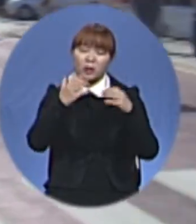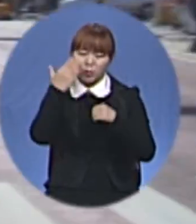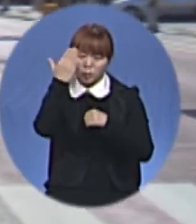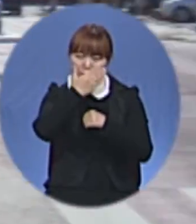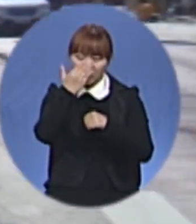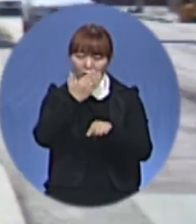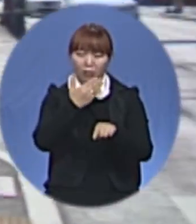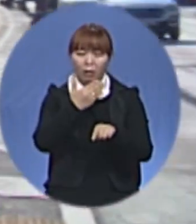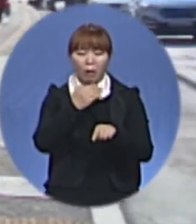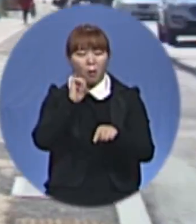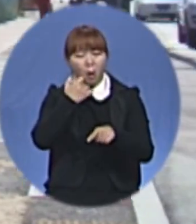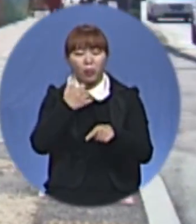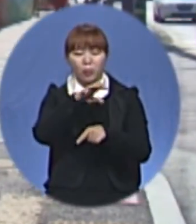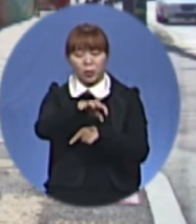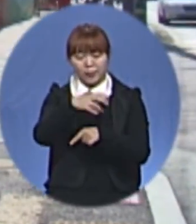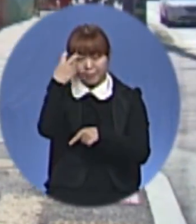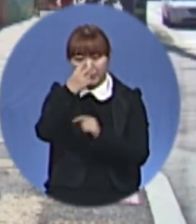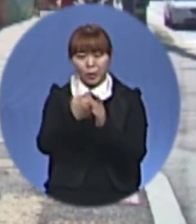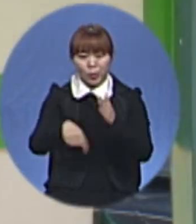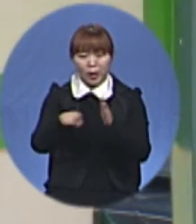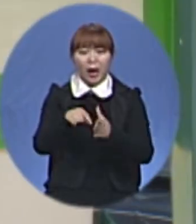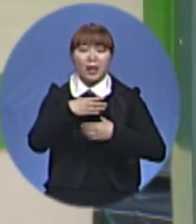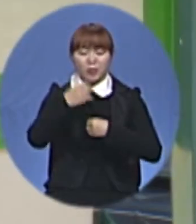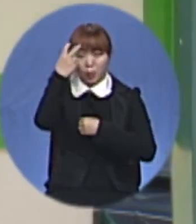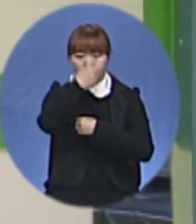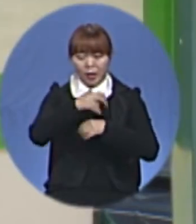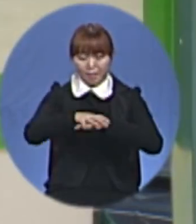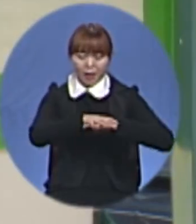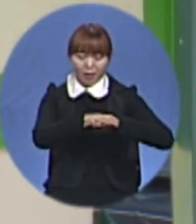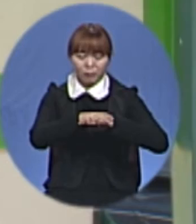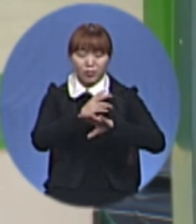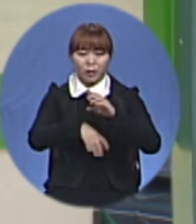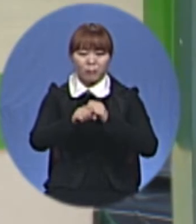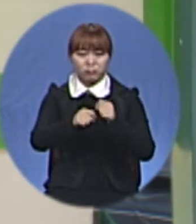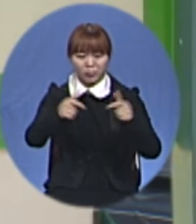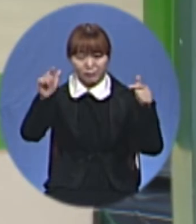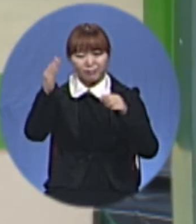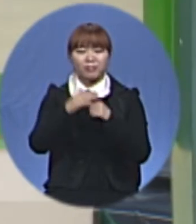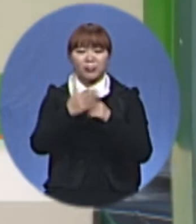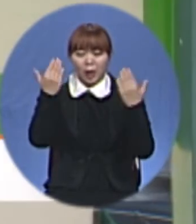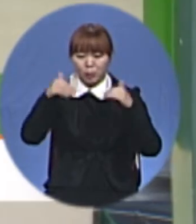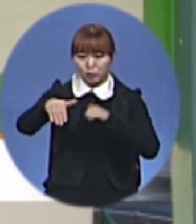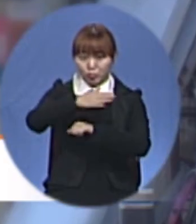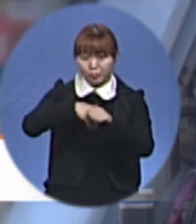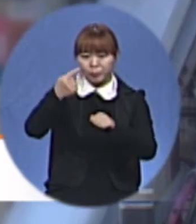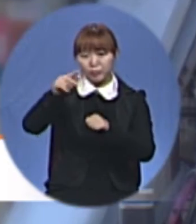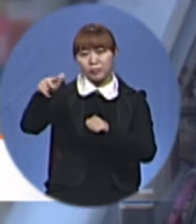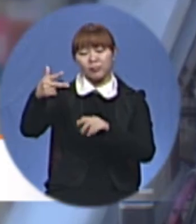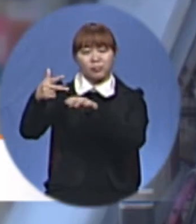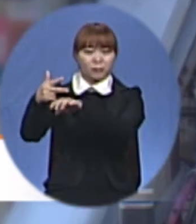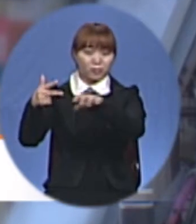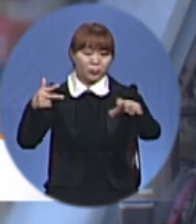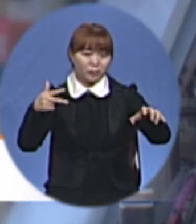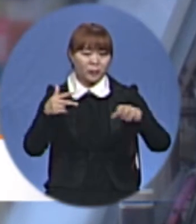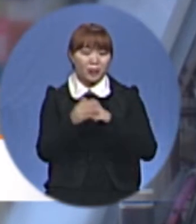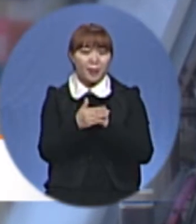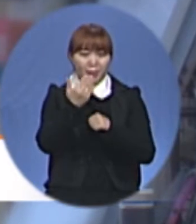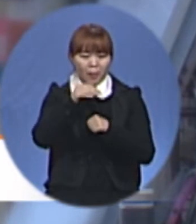위생 취약 지역을 집중 관리하기 위한 안전관리망도 구축됩니다. 학교 주변 1,700곳을